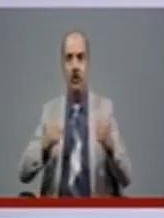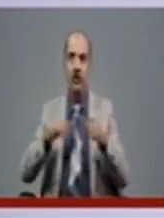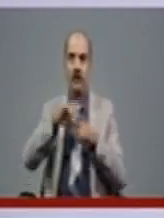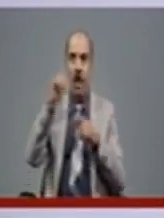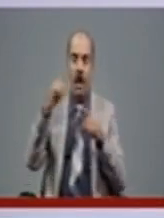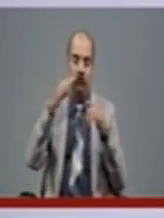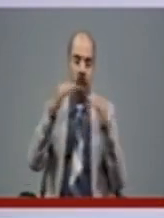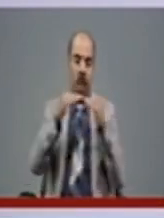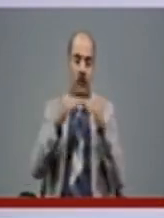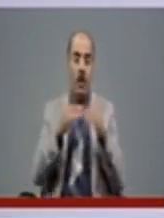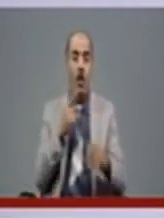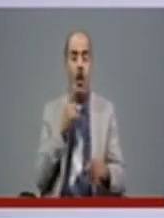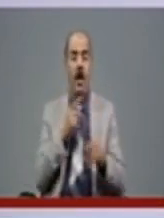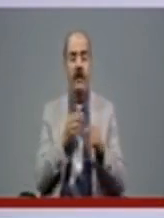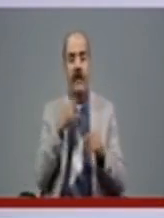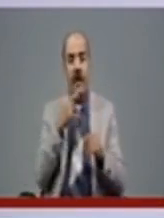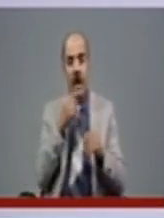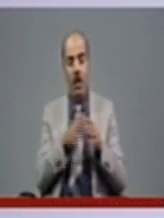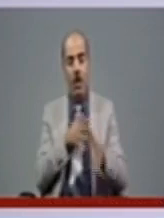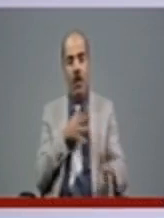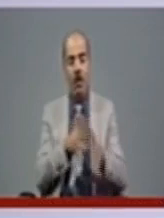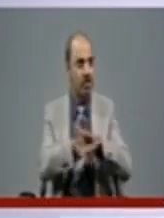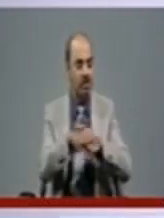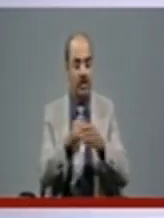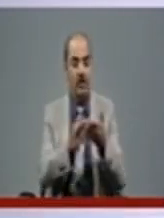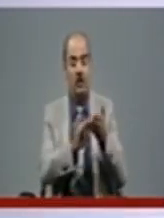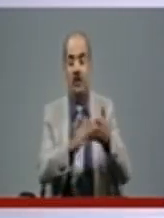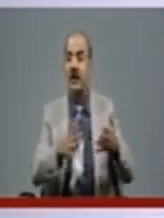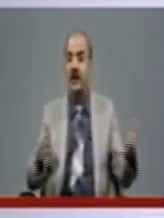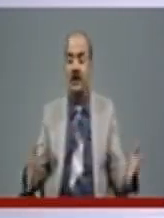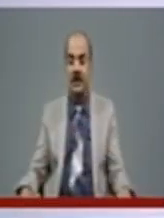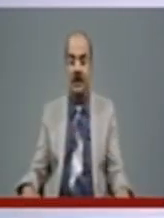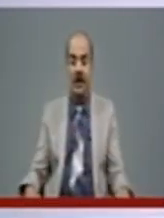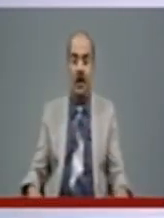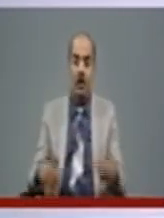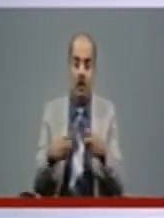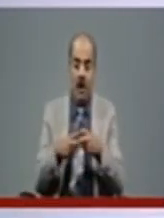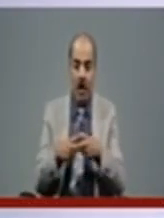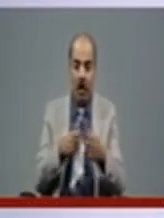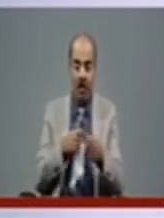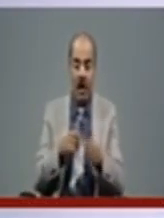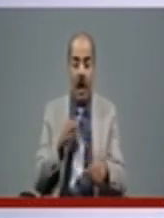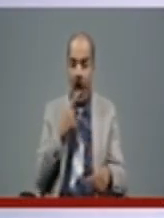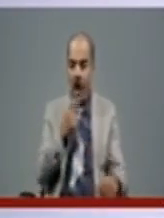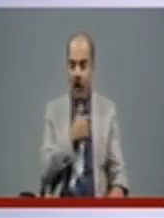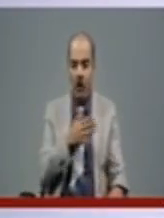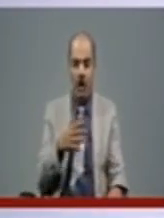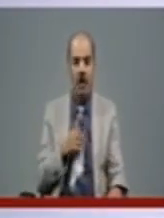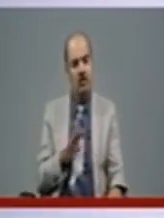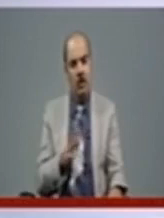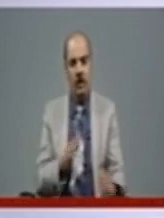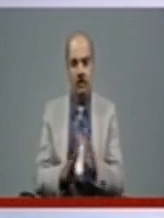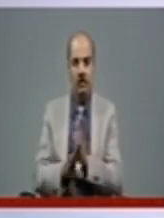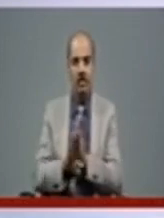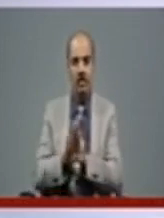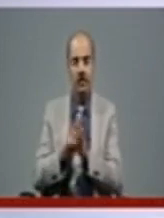مقداره 1.3 مليار نسمة. في معرض التجارة دائما ما نتوقع أن يتم